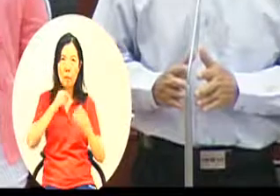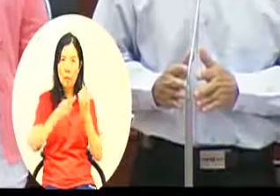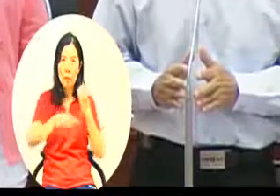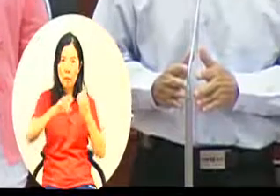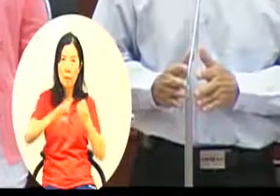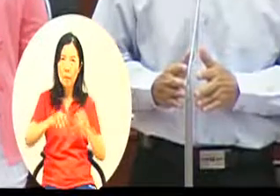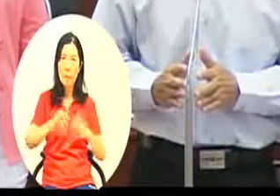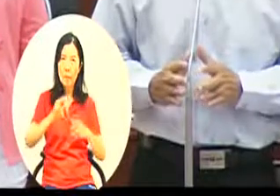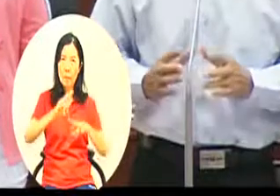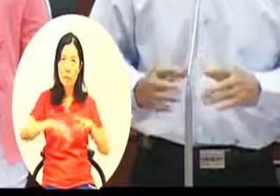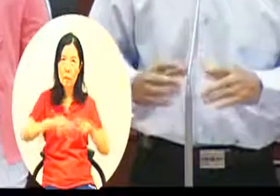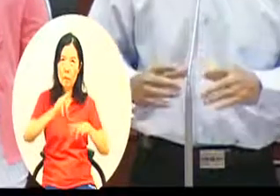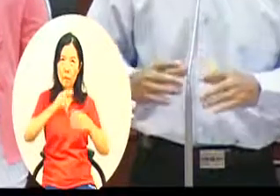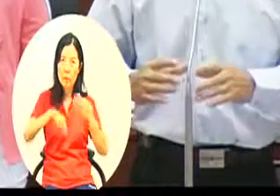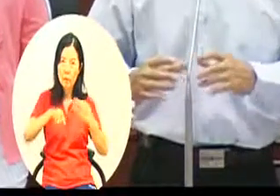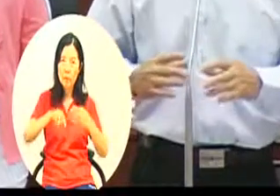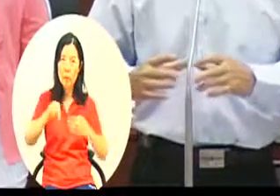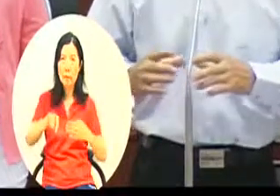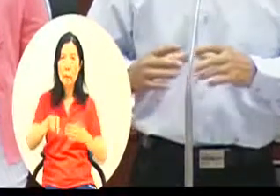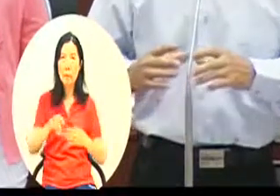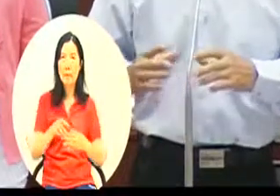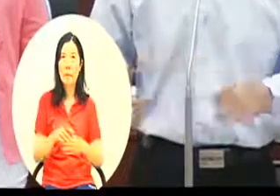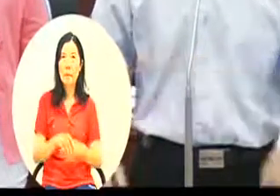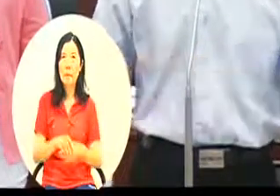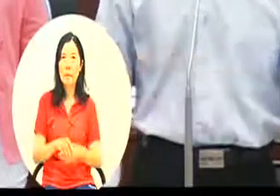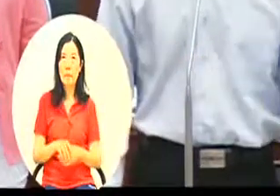事上面的一个部分，这个是